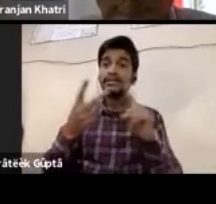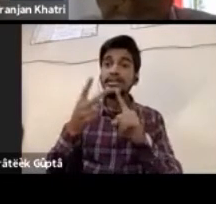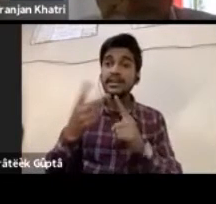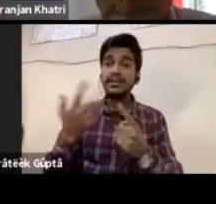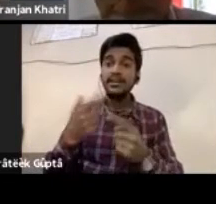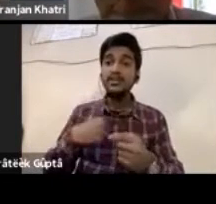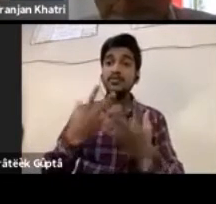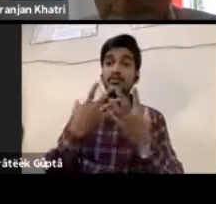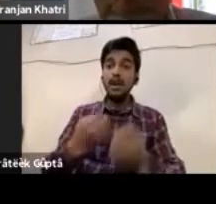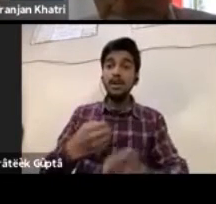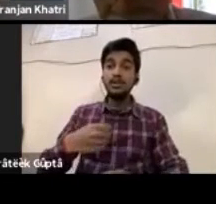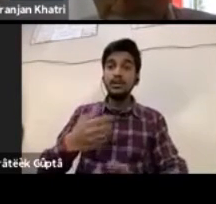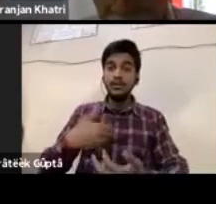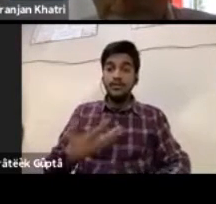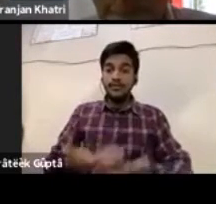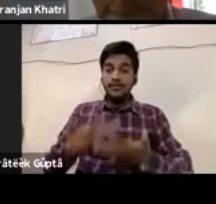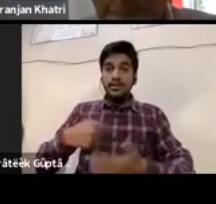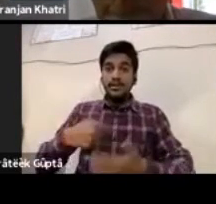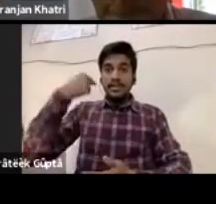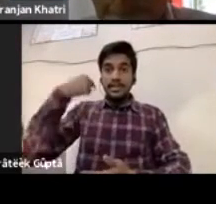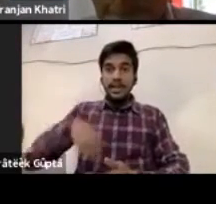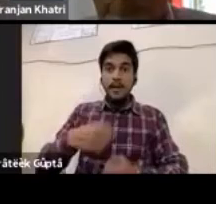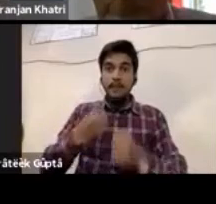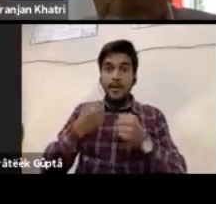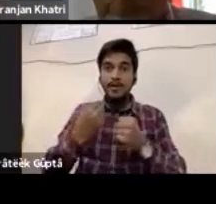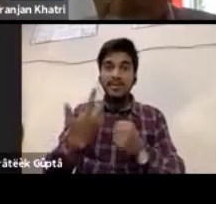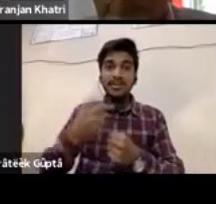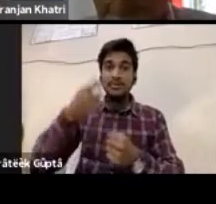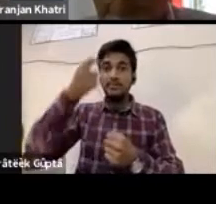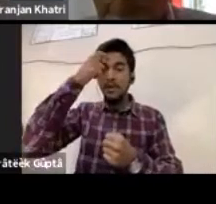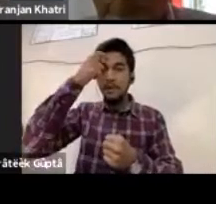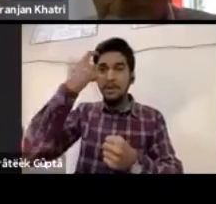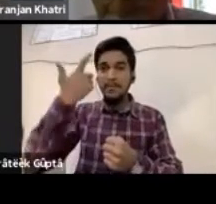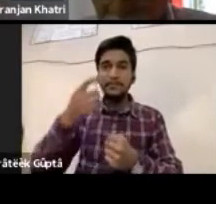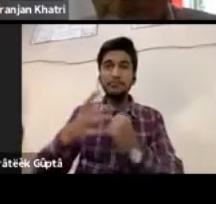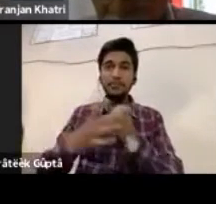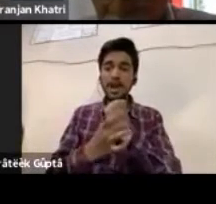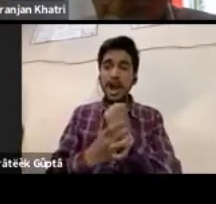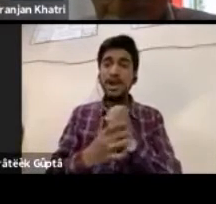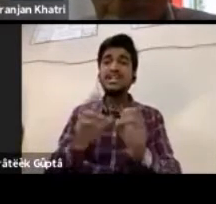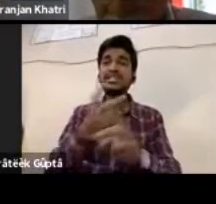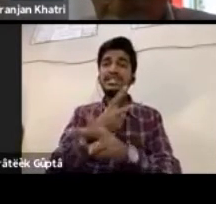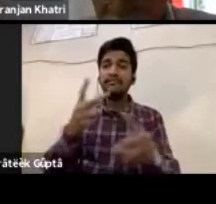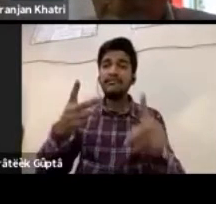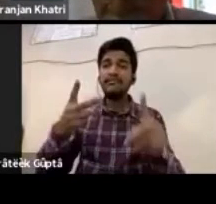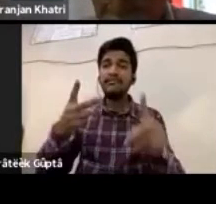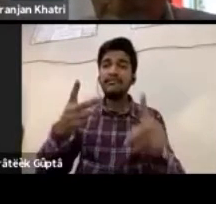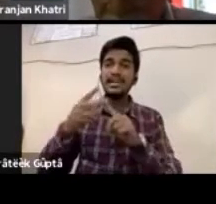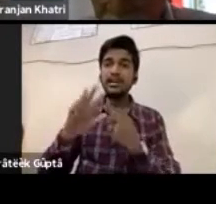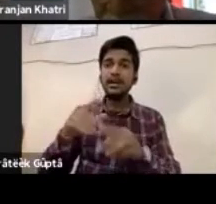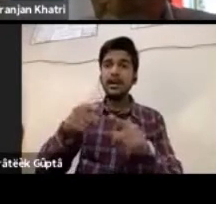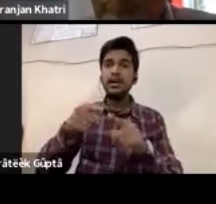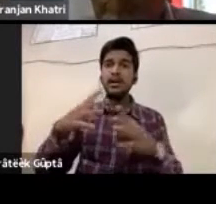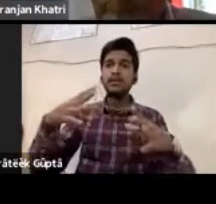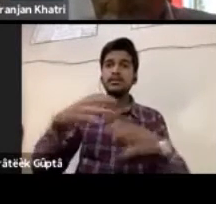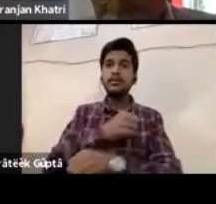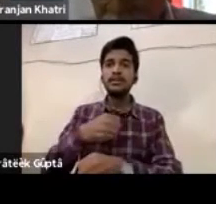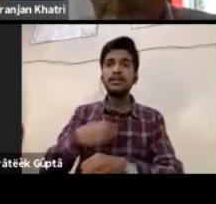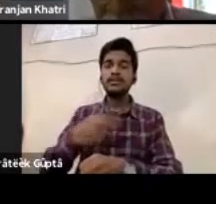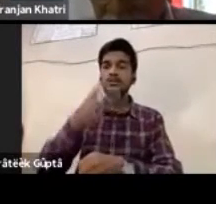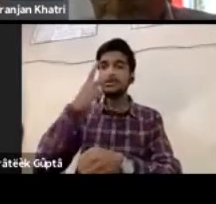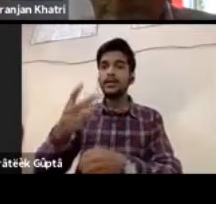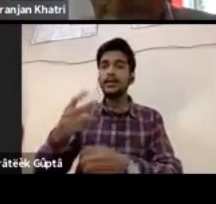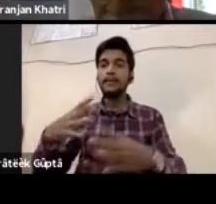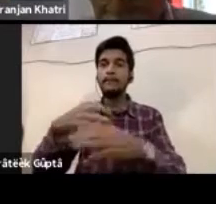गेन, हमारा हाइपरटेंशन, डायबिटीज, तो जो सेकेंडरी हेल्थ कंडीशंस हैं कहीं ना कहीं वो नेग्लेक्ट हो जाते हैं.